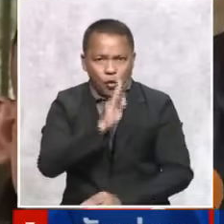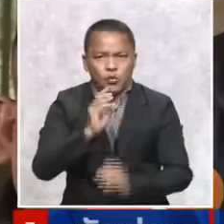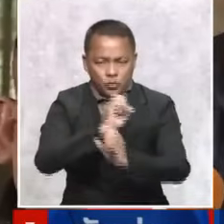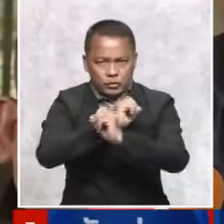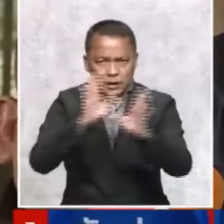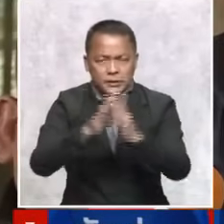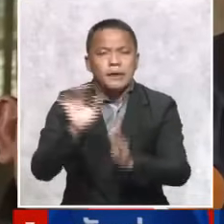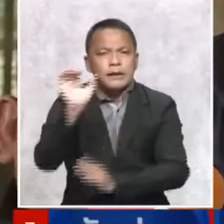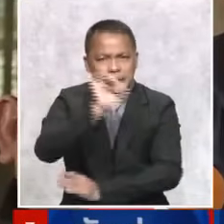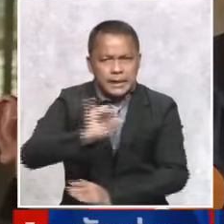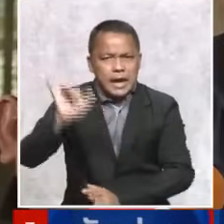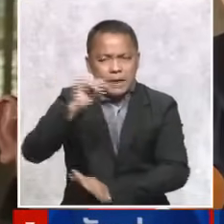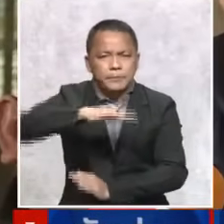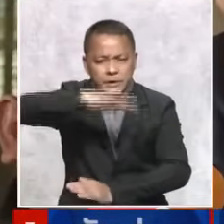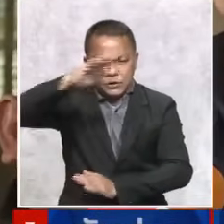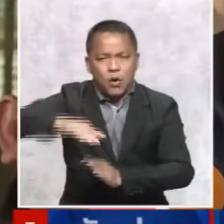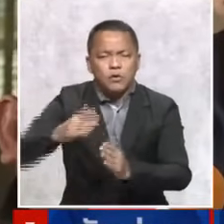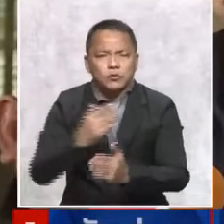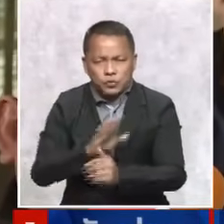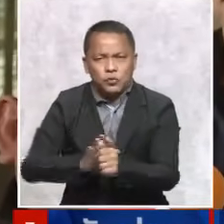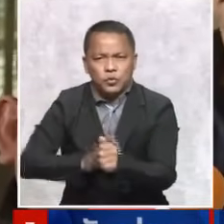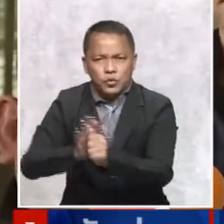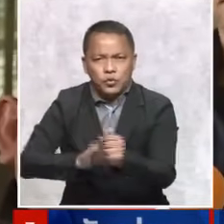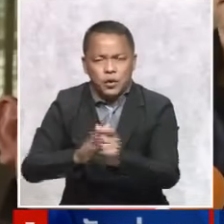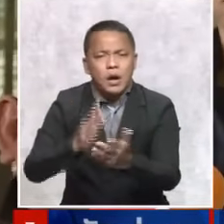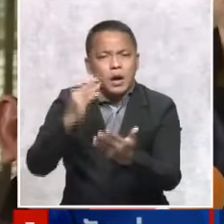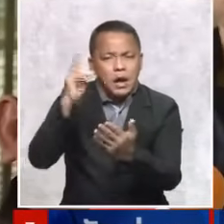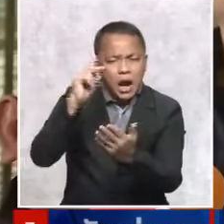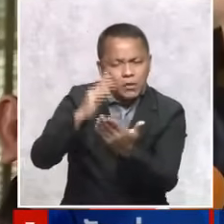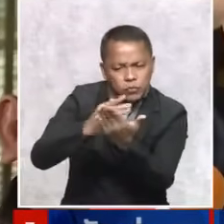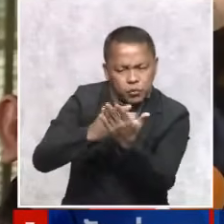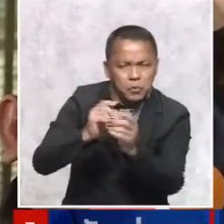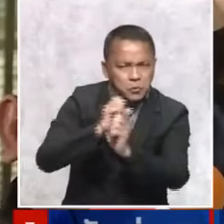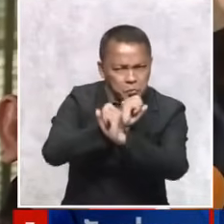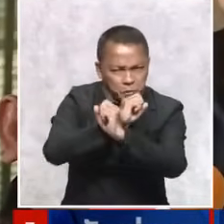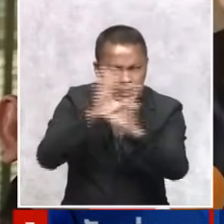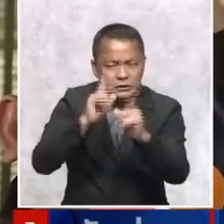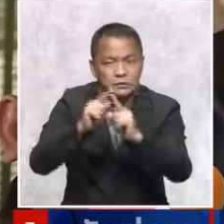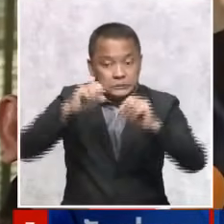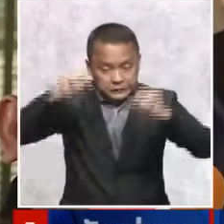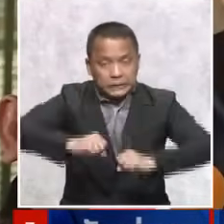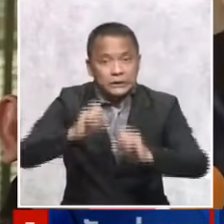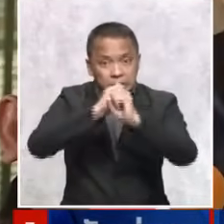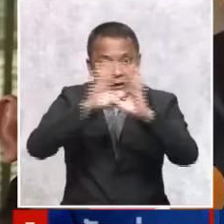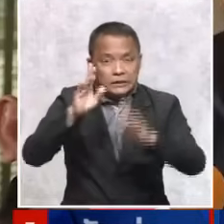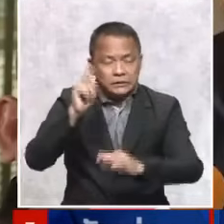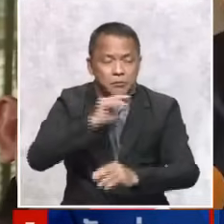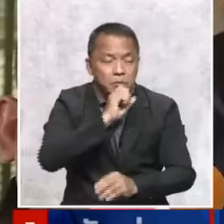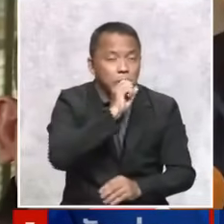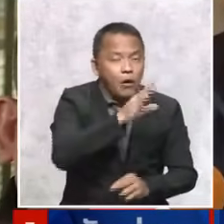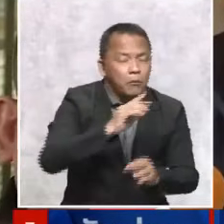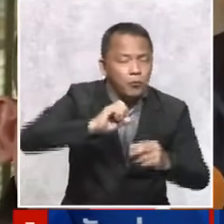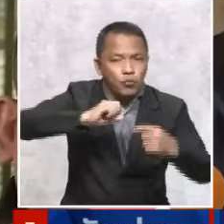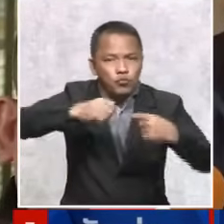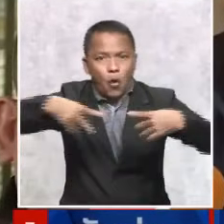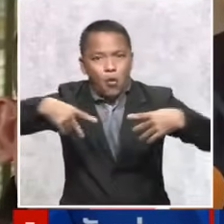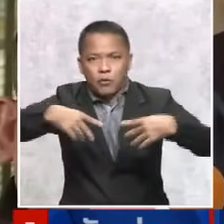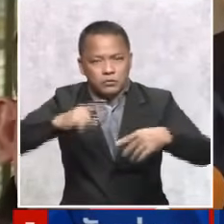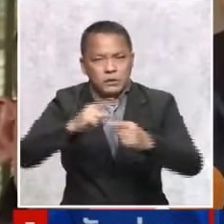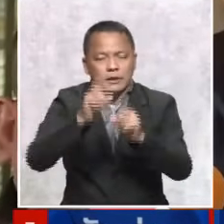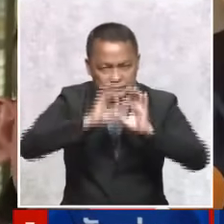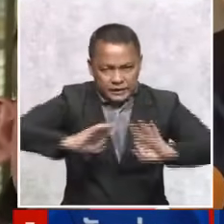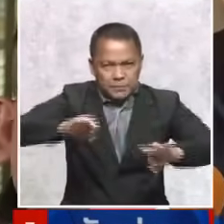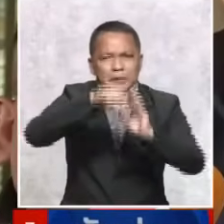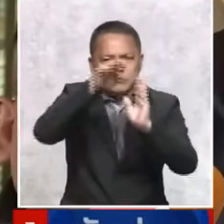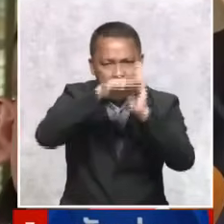แล้วก็ญาติพี่น้องเขาด้วยแล้วกันตรงนี้นะครับบางรายละเอียดของข้อมูลเนี่ยผมว่าถ้าเกิดมีการเสนอข่าวไปแล้วอาจจะทำให้มีความละเอียดอ่อน